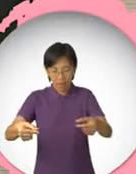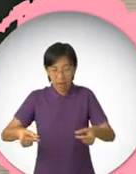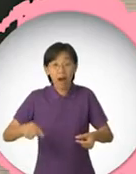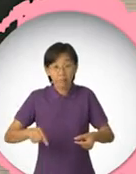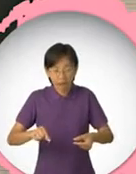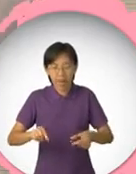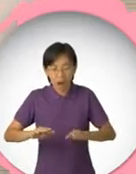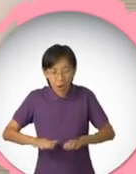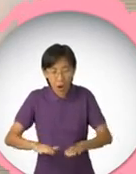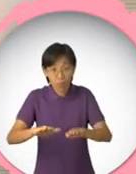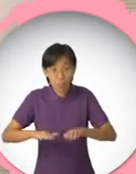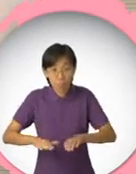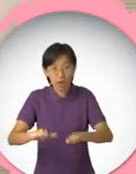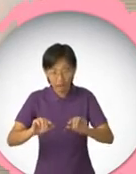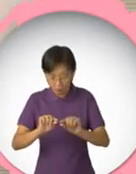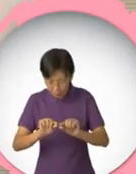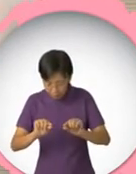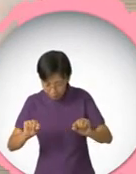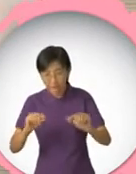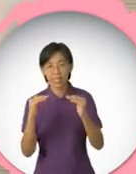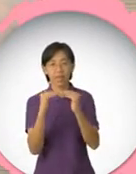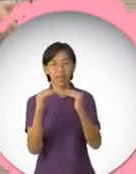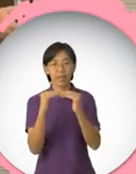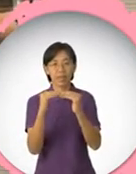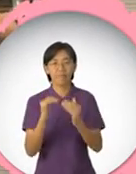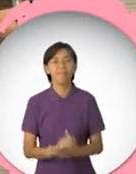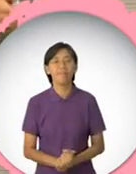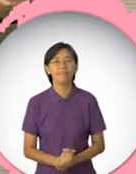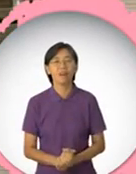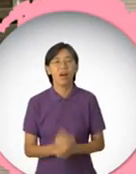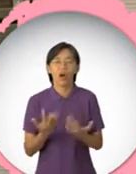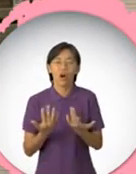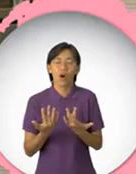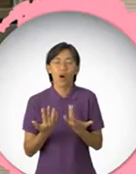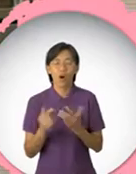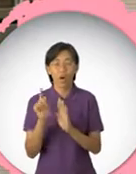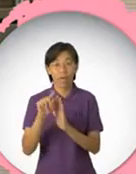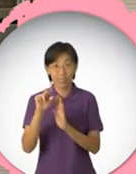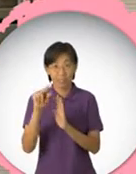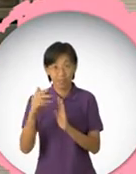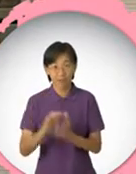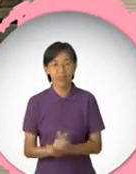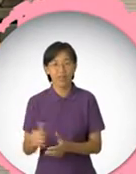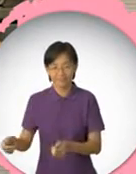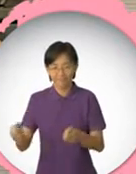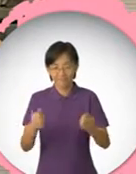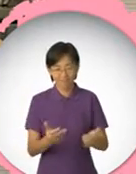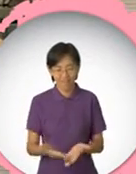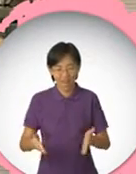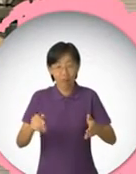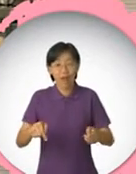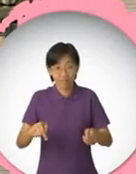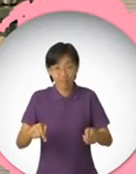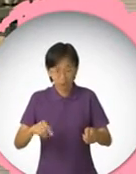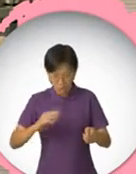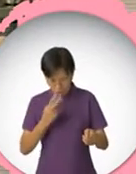นี่ยค่ะมันจะได้มีความหนาบางใกล้เคียงกัน เอาละครับ30นาทีผ่านไปนะครับนี่แป้งที่เราพักไว้ก้อนโดก้อนนี้มีอะไรเ